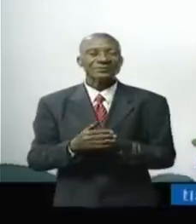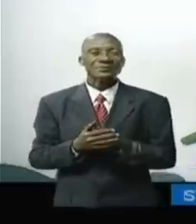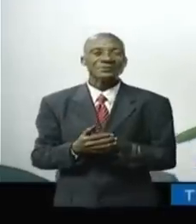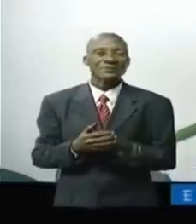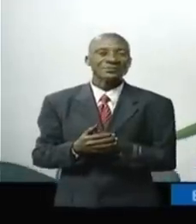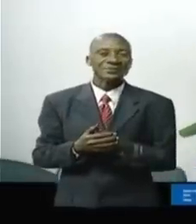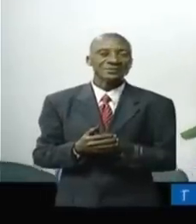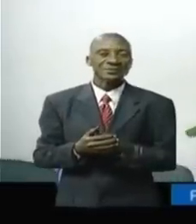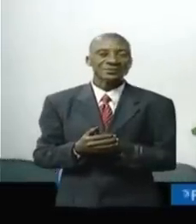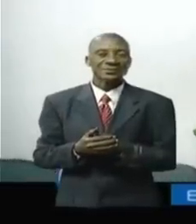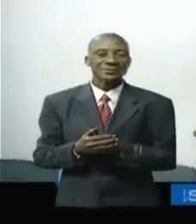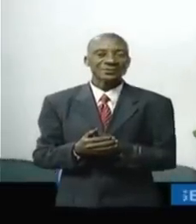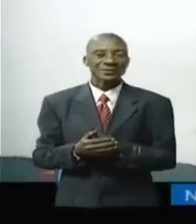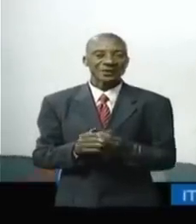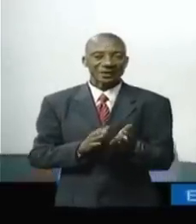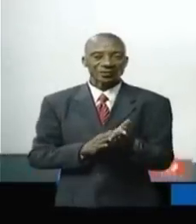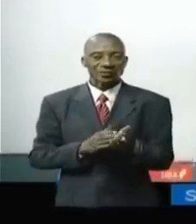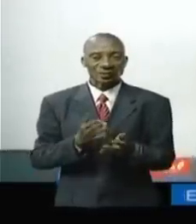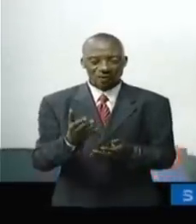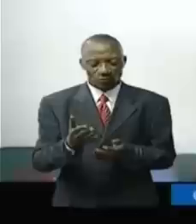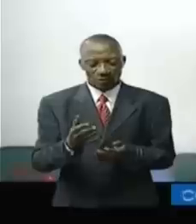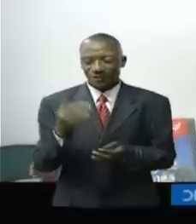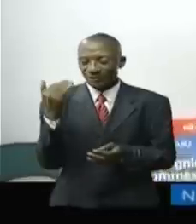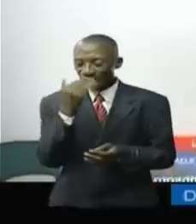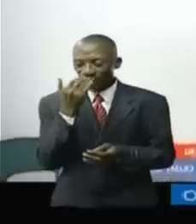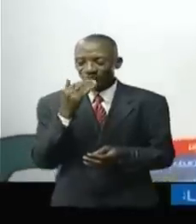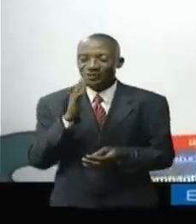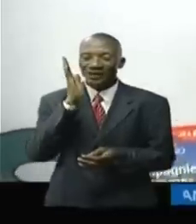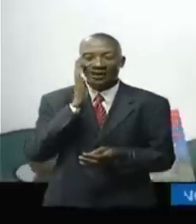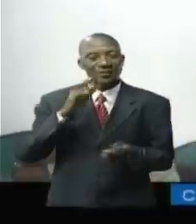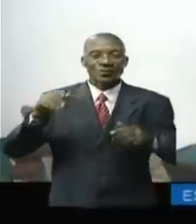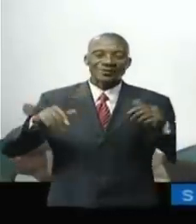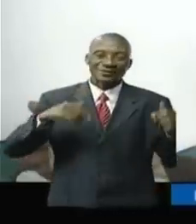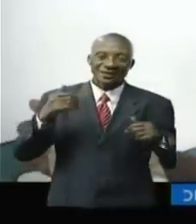pour faire le don de ce manuel, de ce roman,